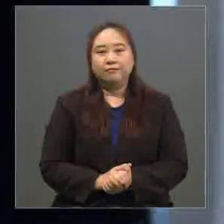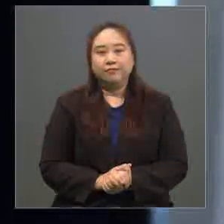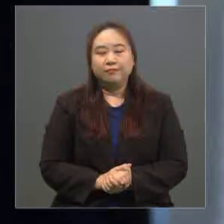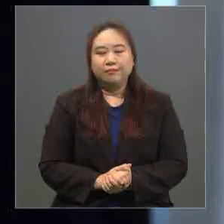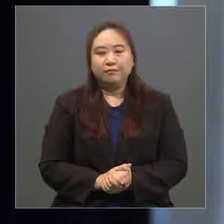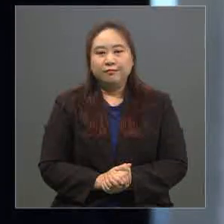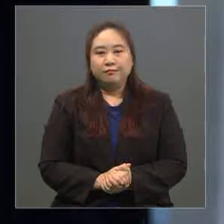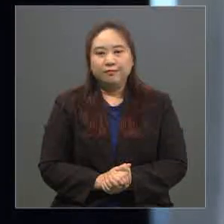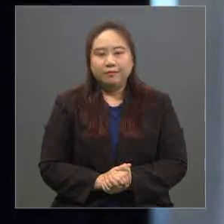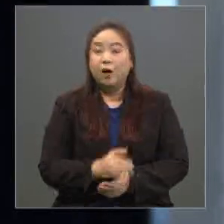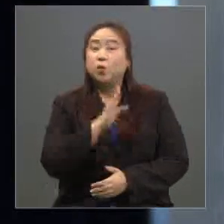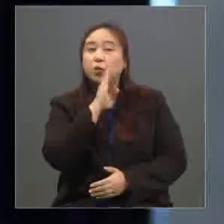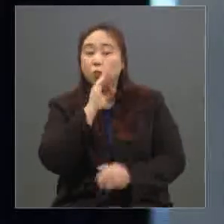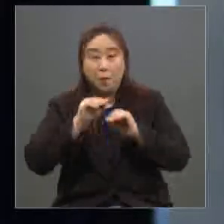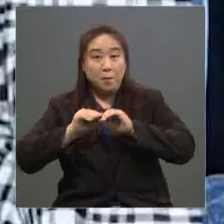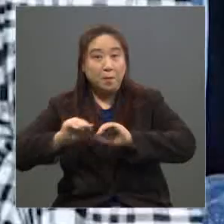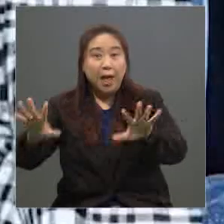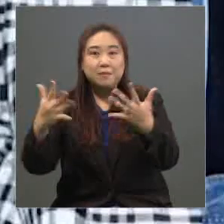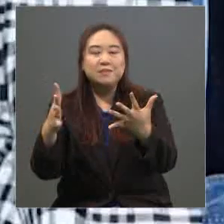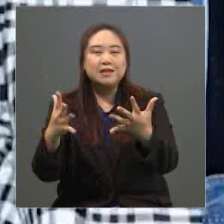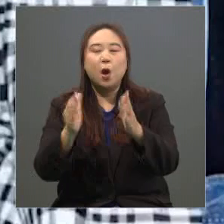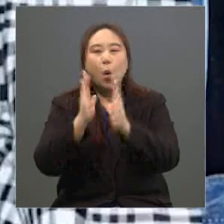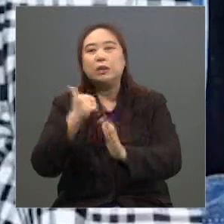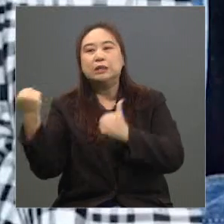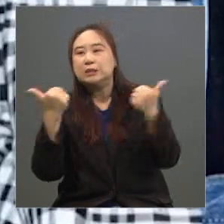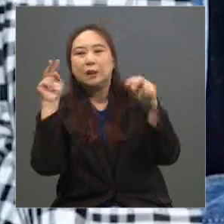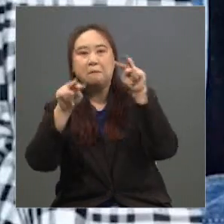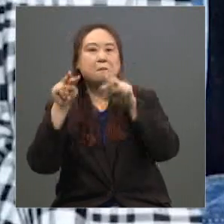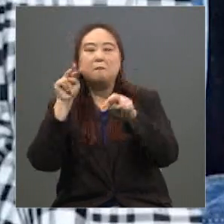ม่เห็นถ้าเกิดไม่มีการเผยแพร่และส่งเสริม